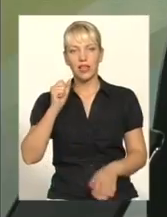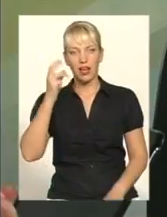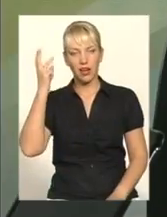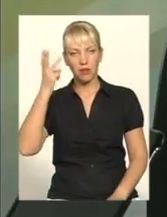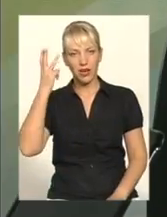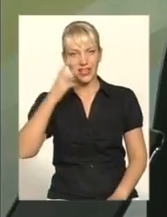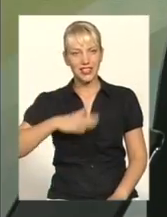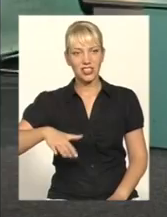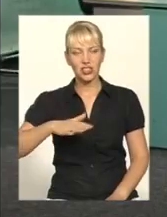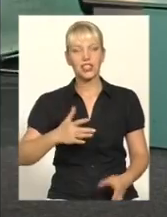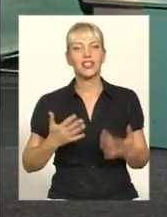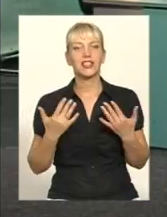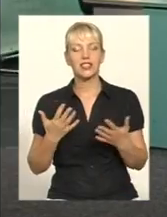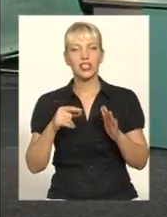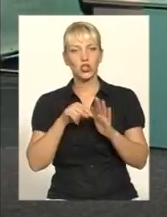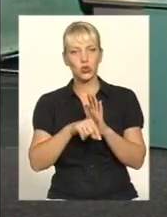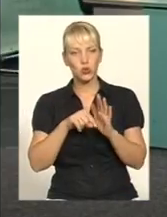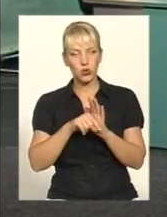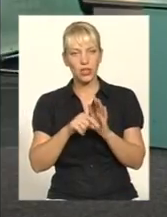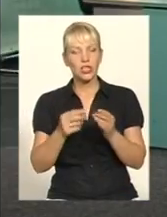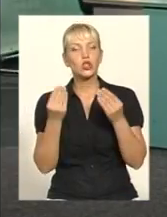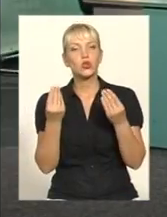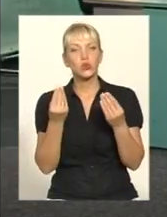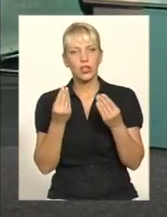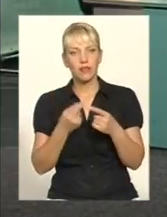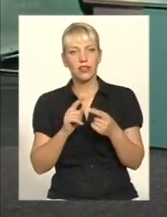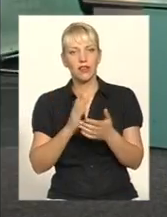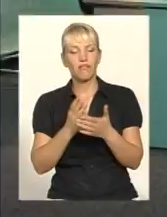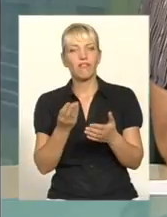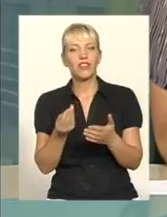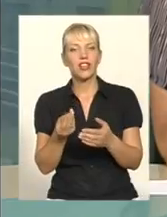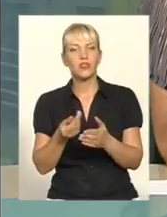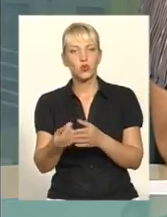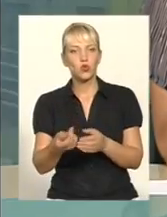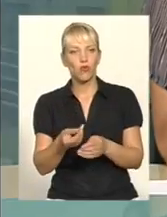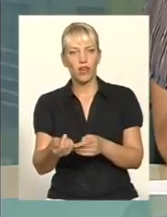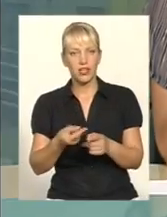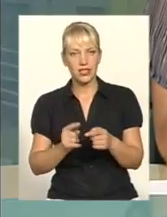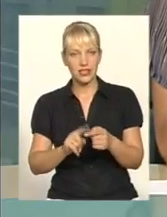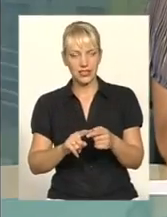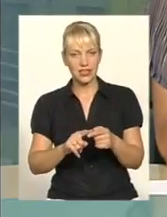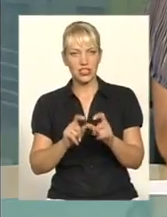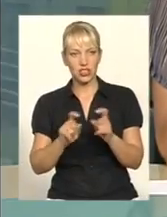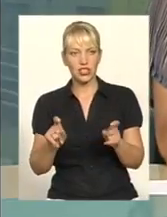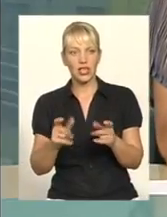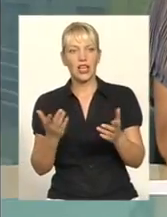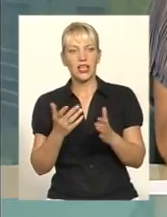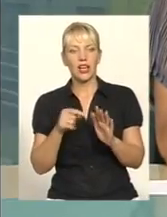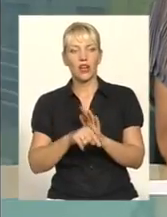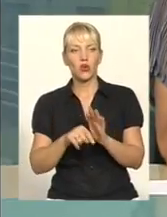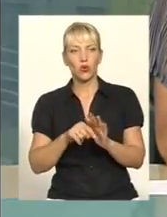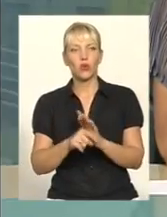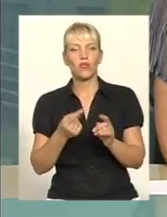І наскільки суттєве фінансування саме для них, і наскільки велику роль відіграють власне в тому, аби діти